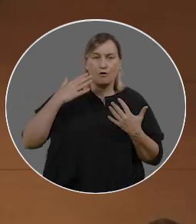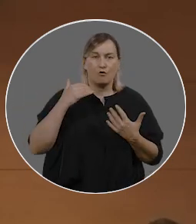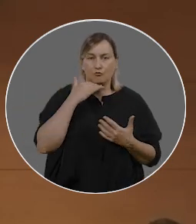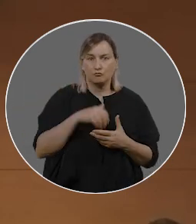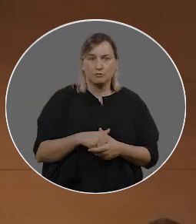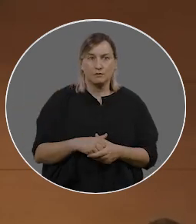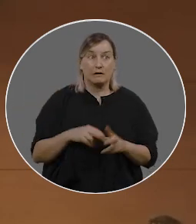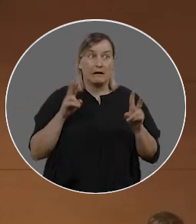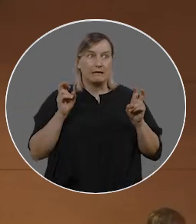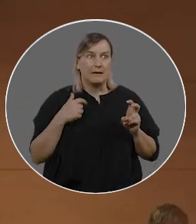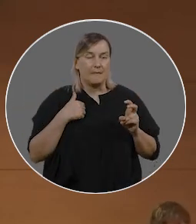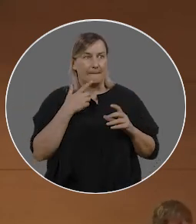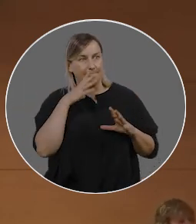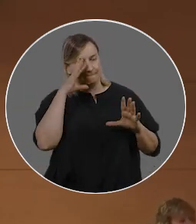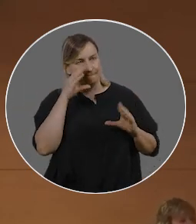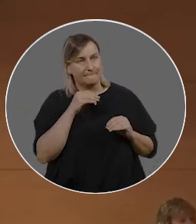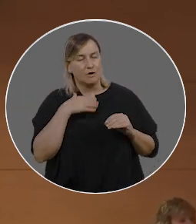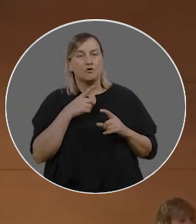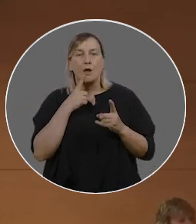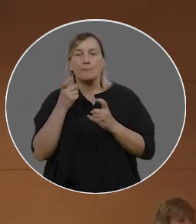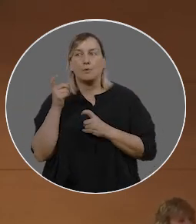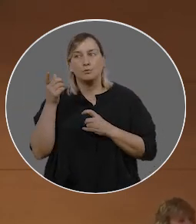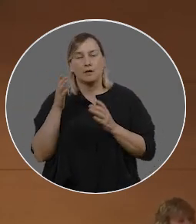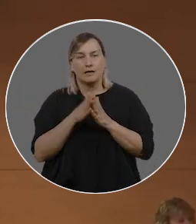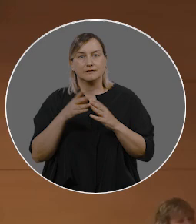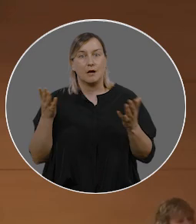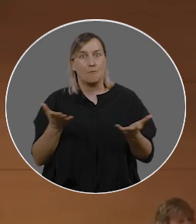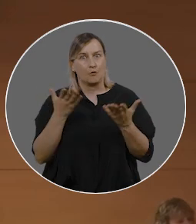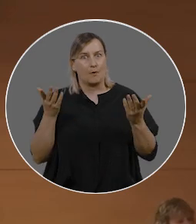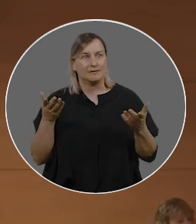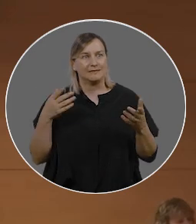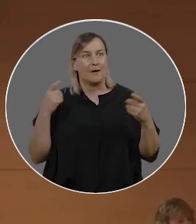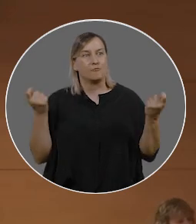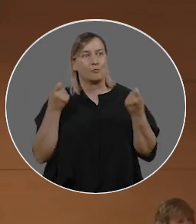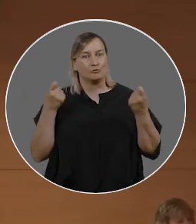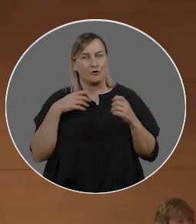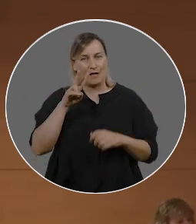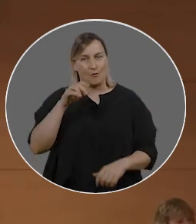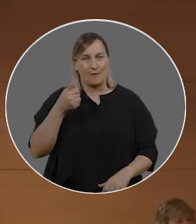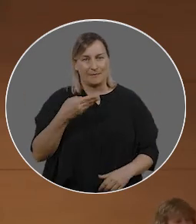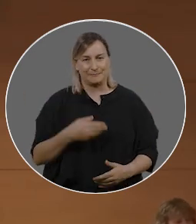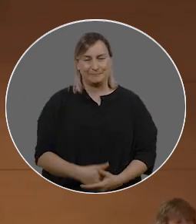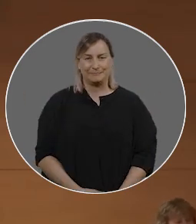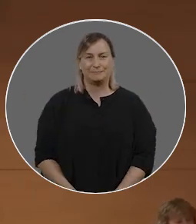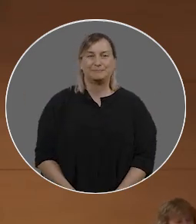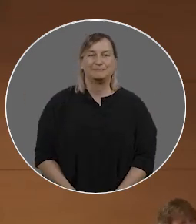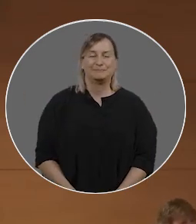o... Això és un tema que jo hauré de comentar als de promoció de l'Autònoma.